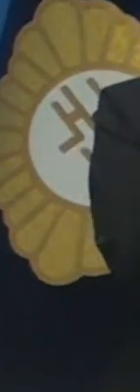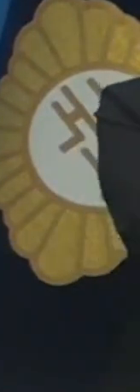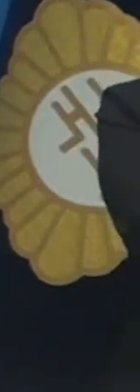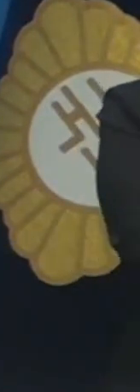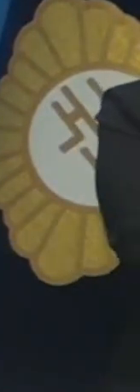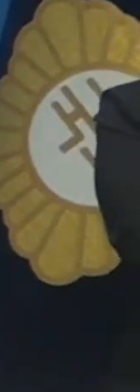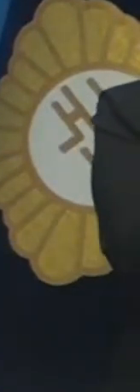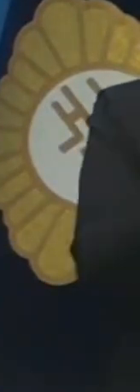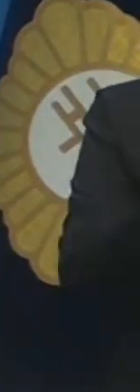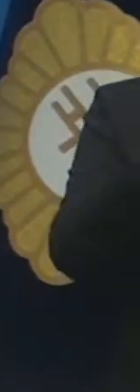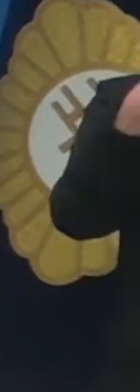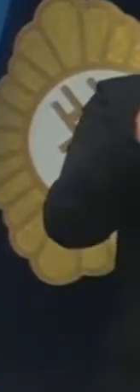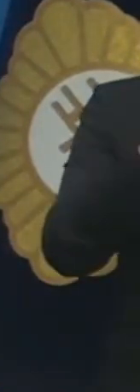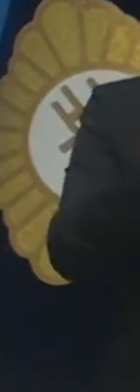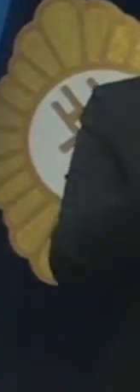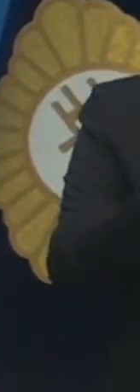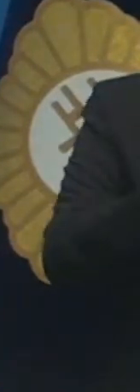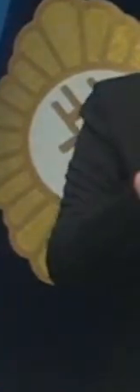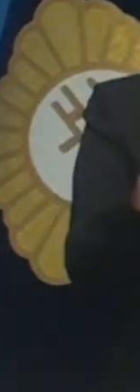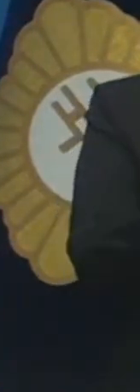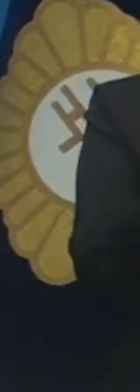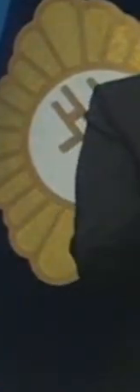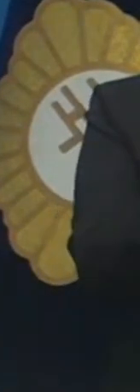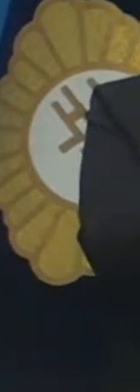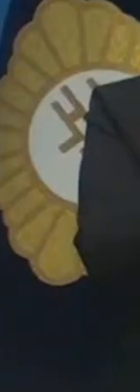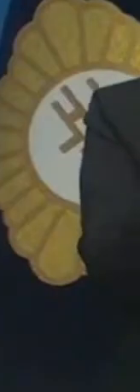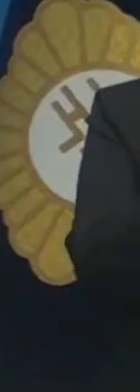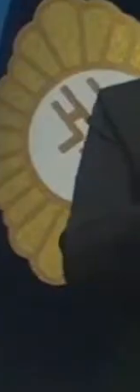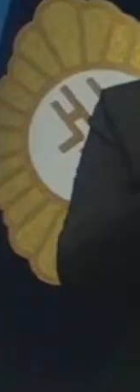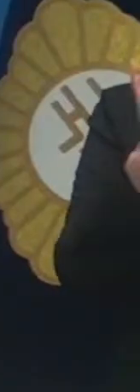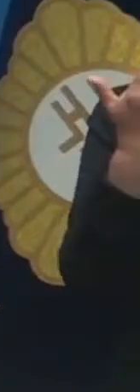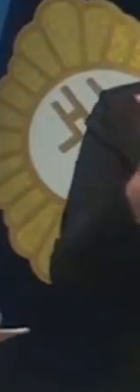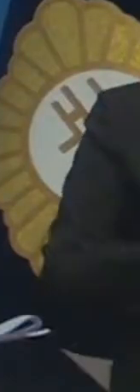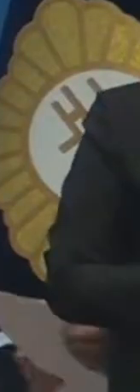위한 구체적 대책을 내놓아야 합니다.